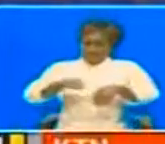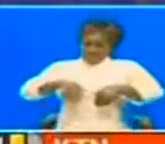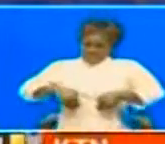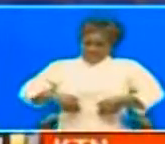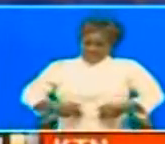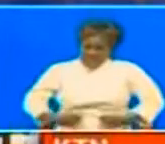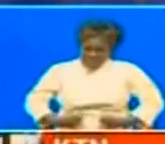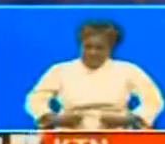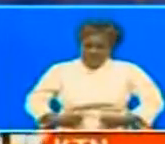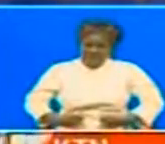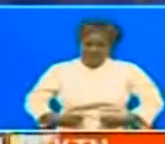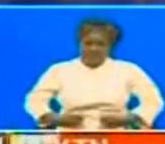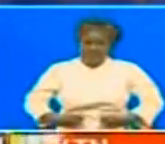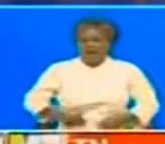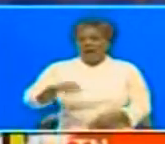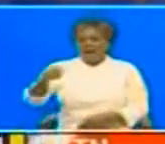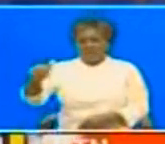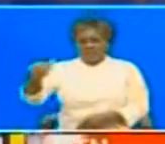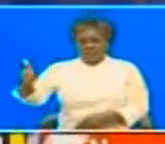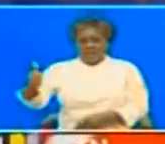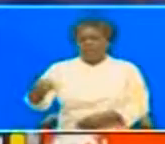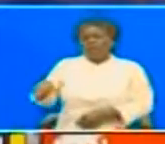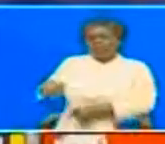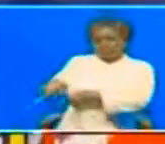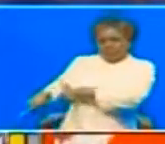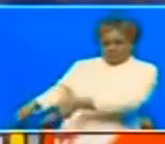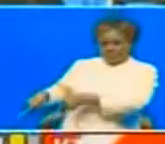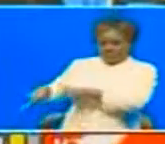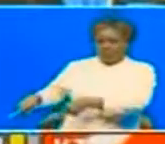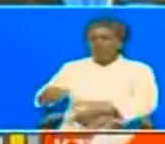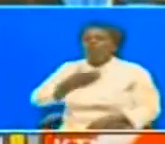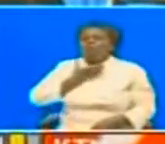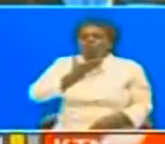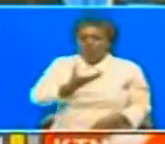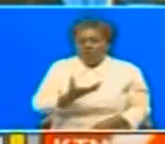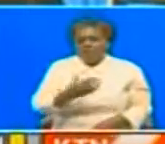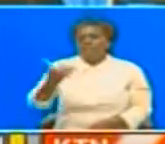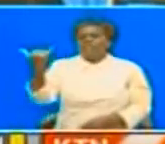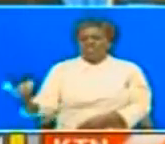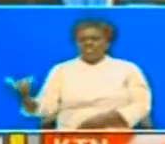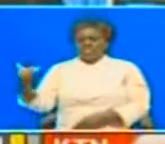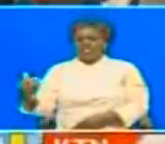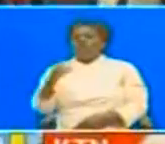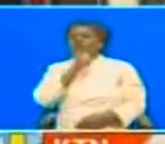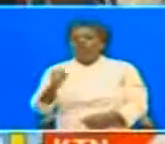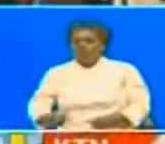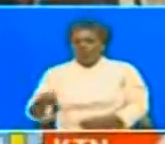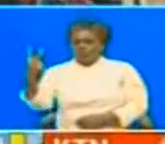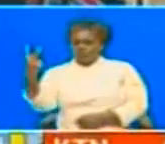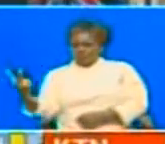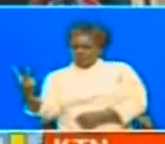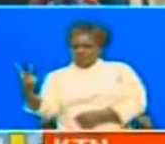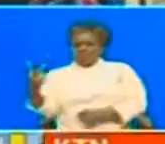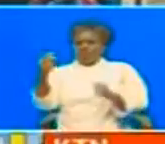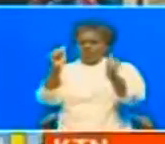waka wengine sasa wakaanza kuhara, kutapika. Watoto hao kati ya umri wa miaka 2 na